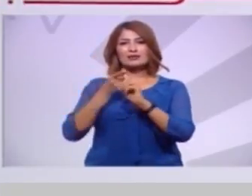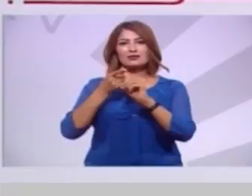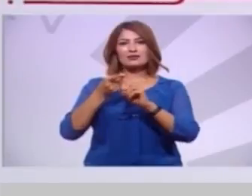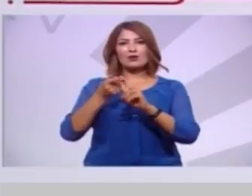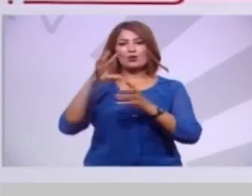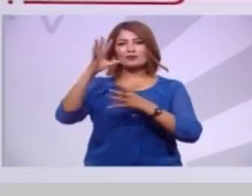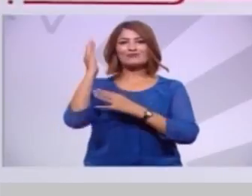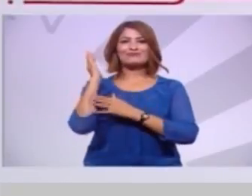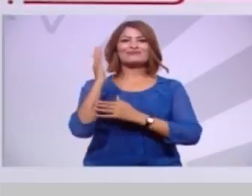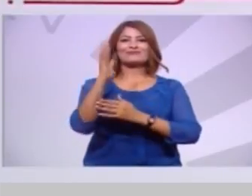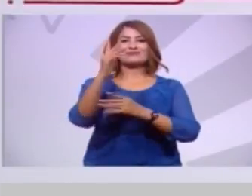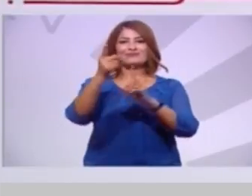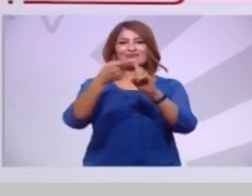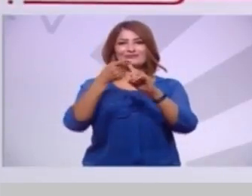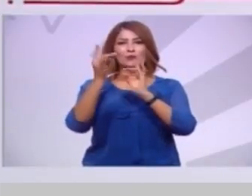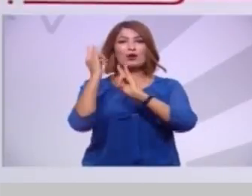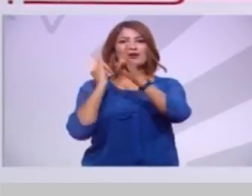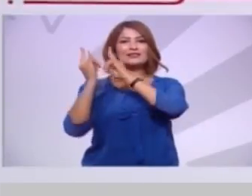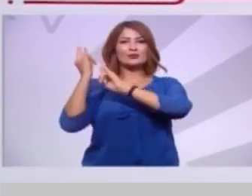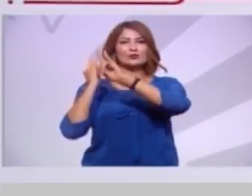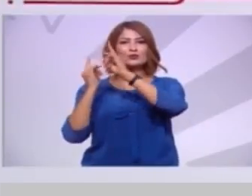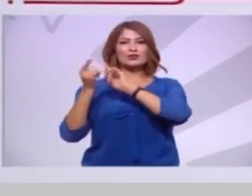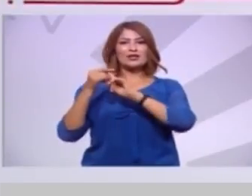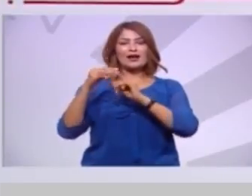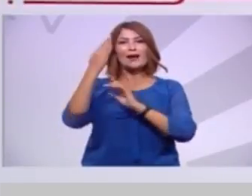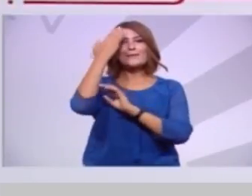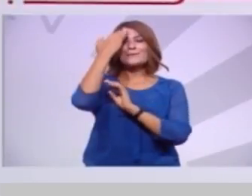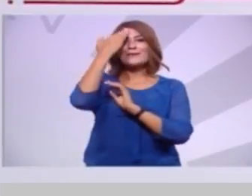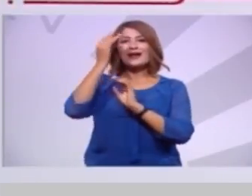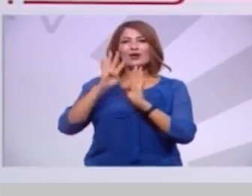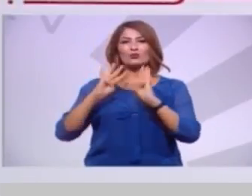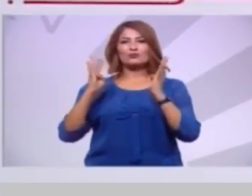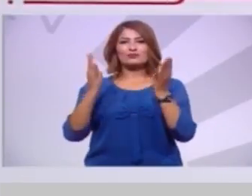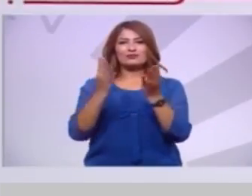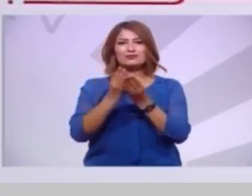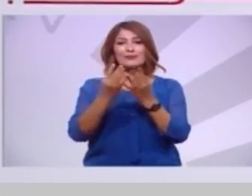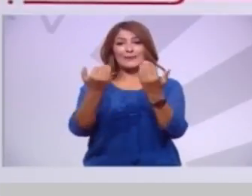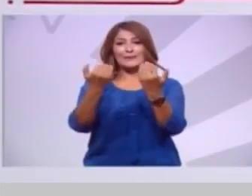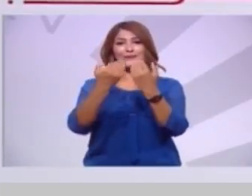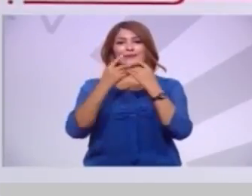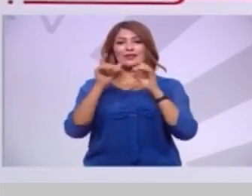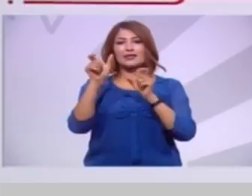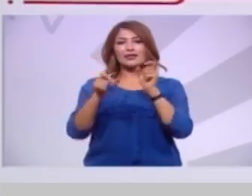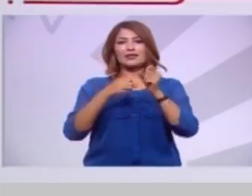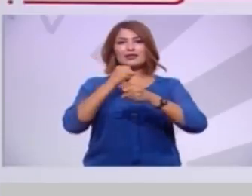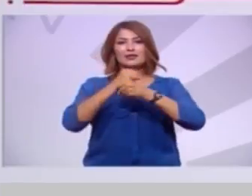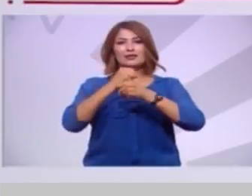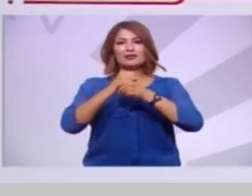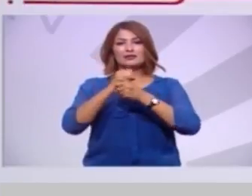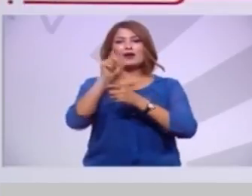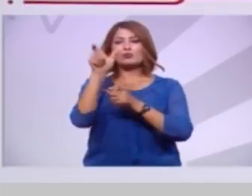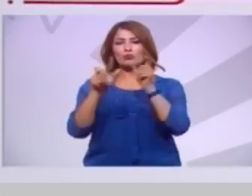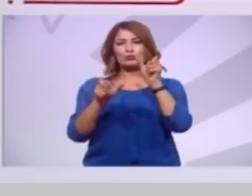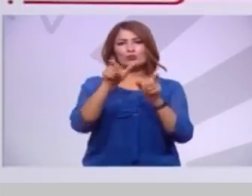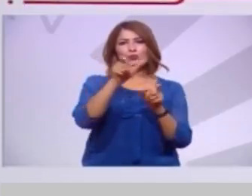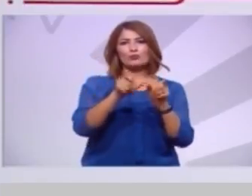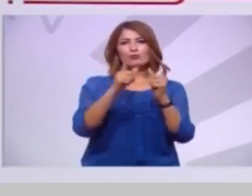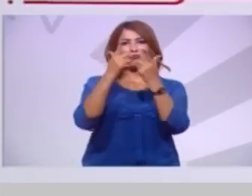ومناطق اثريه متميز اللي يجعل منها تستقطب المزيد من السياح